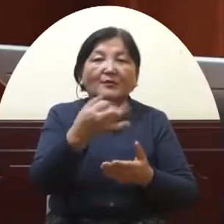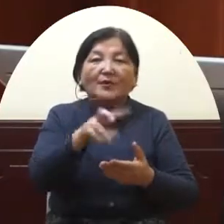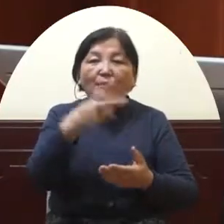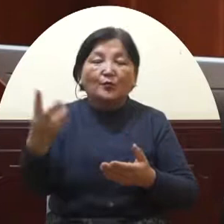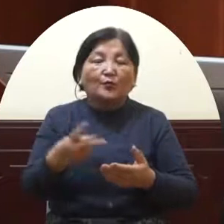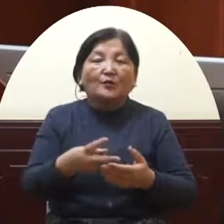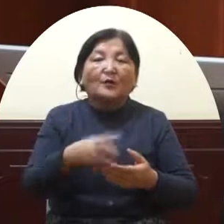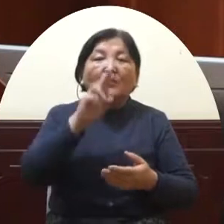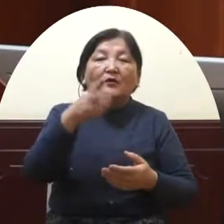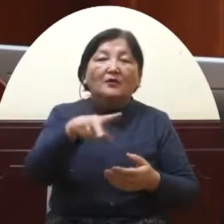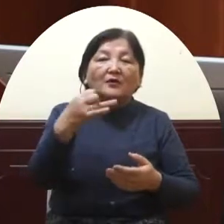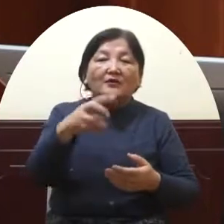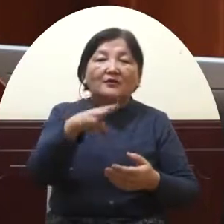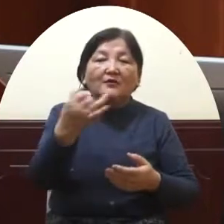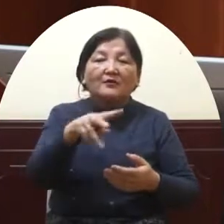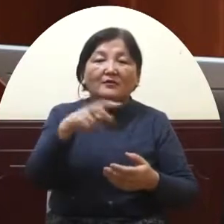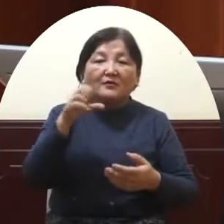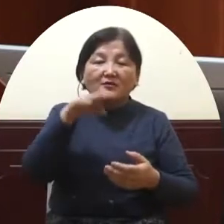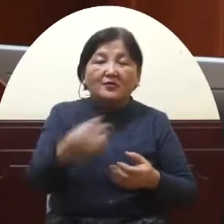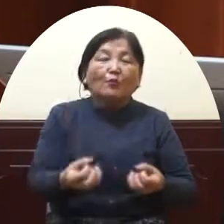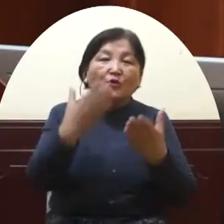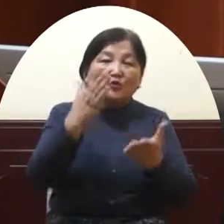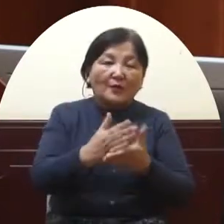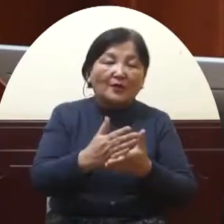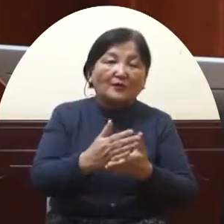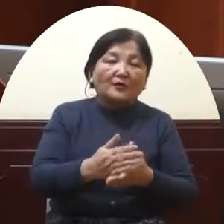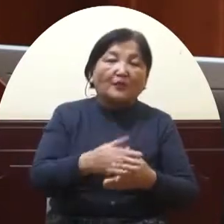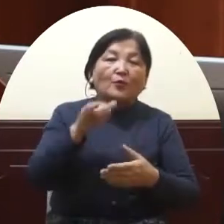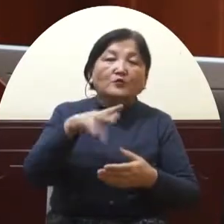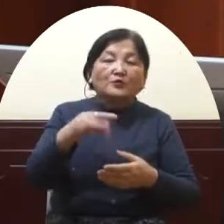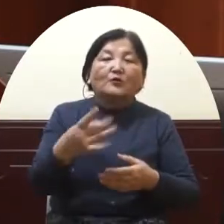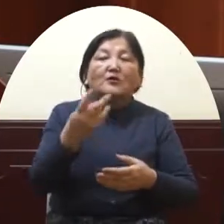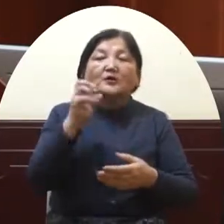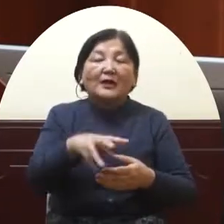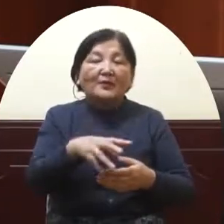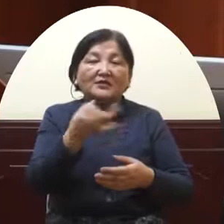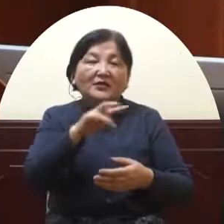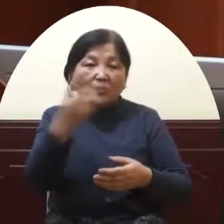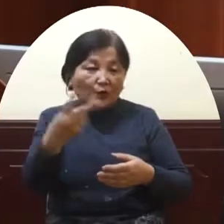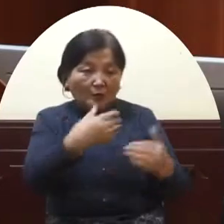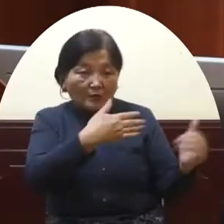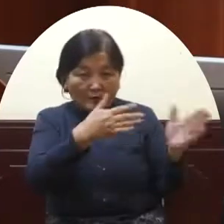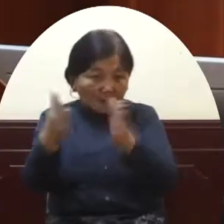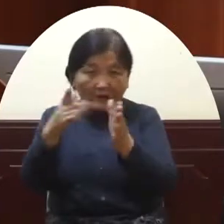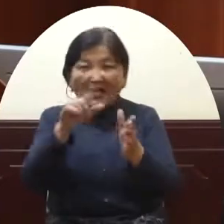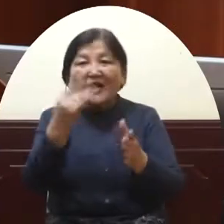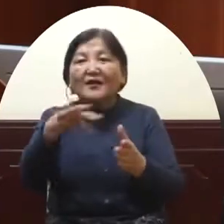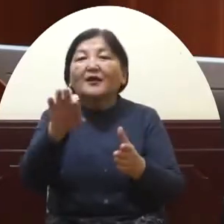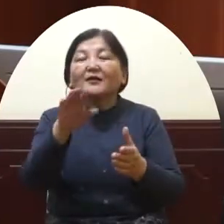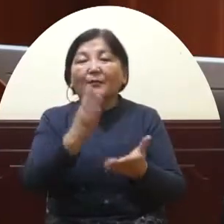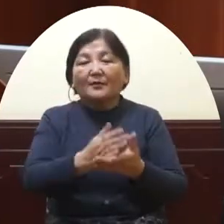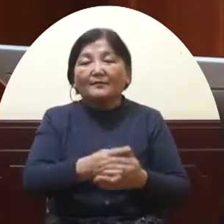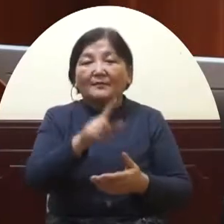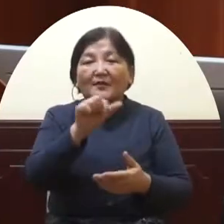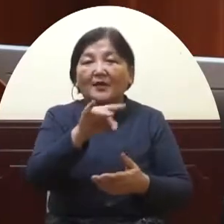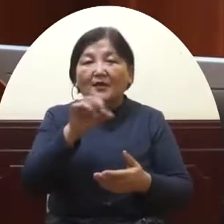клиентелист болж байна. Энийг дагаад хэвлэмдлийн хэрэгсэл улс төрийн намуудаас бүхэлдээ хараат болсон байна. Монгол улсын засгийн газар